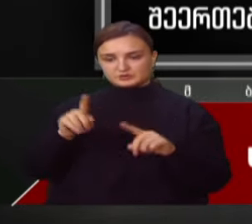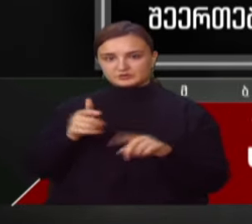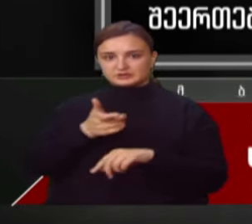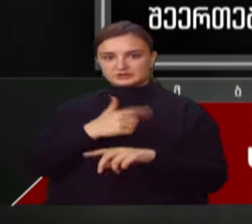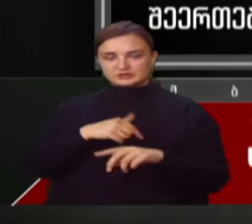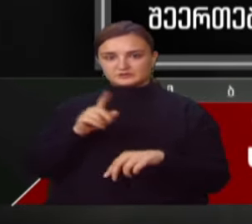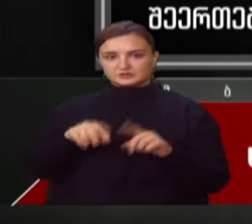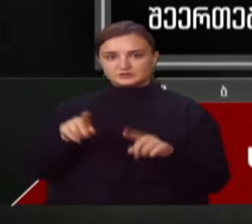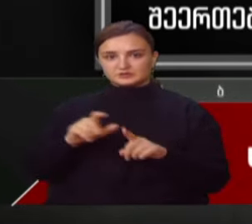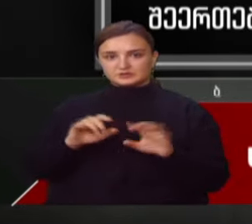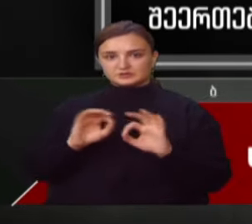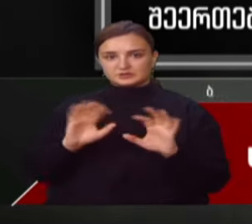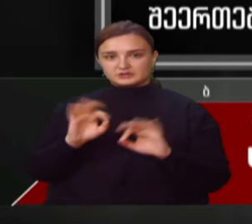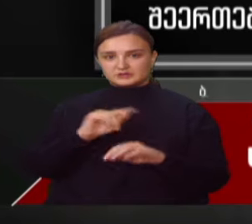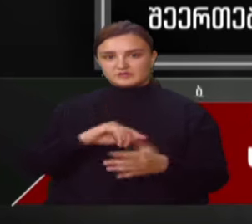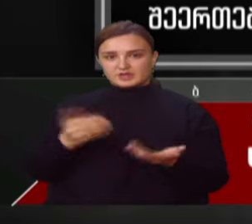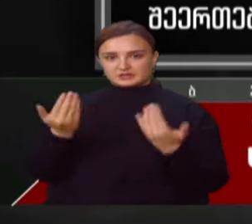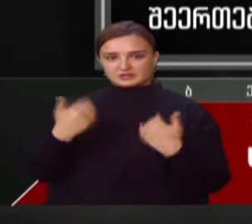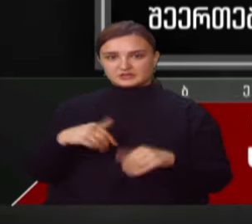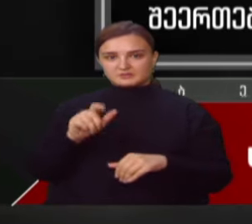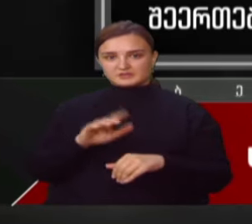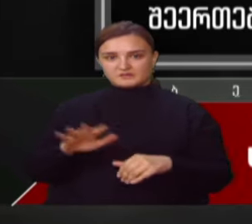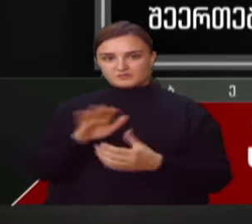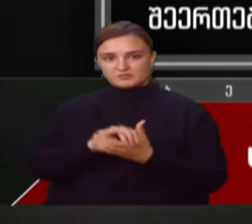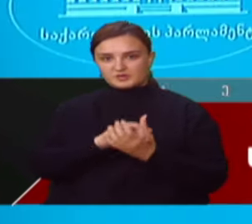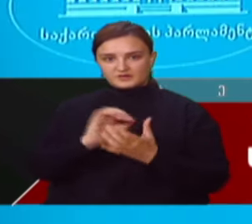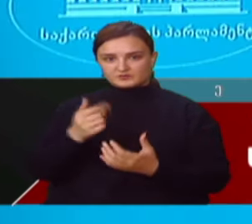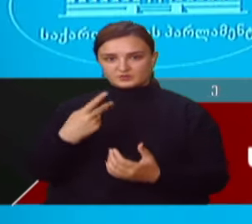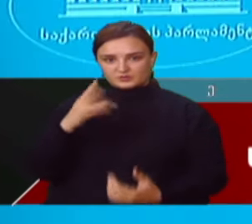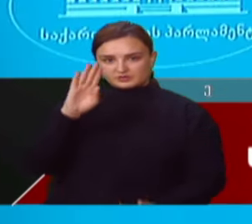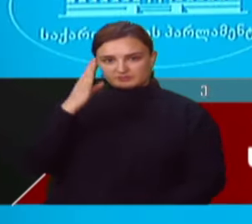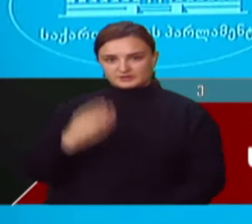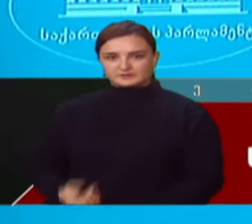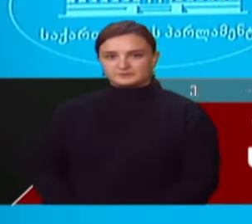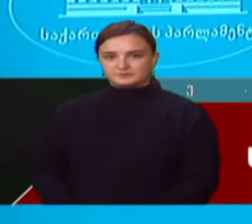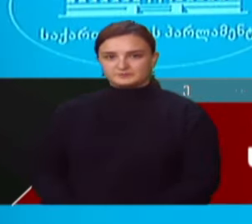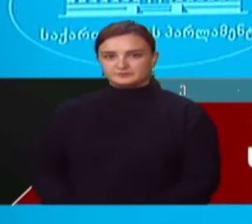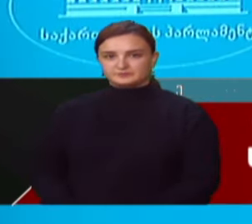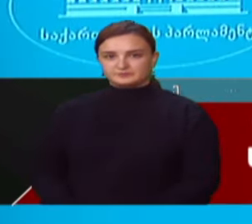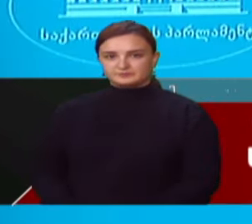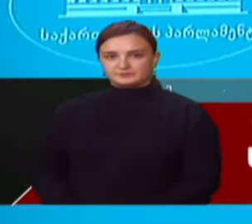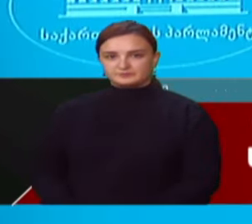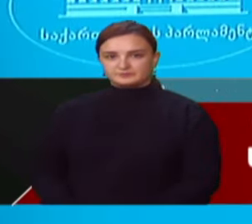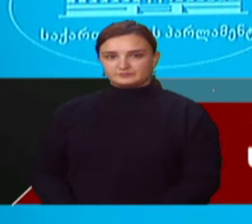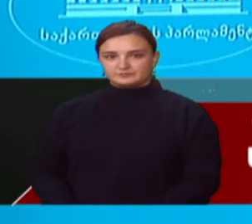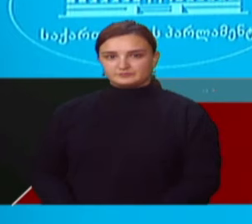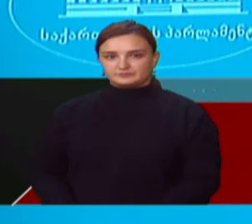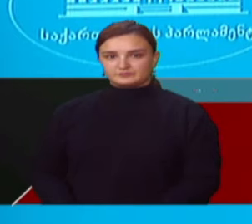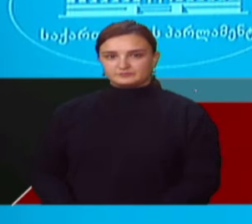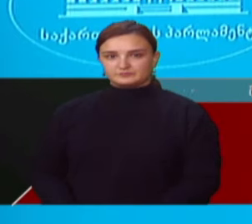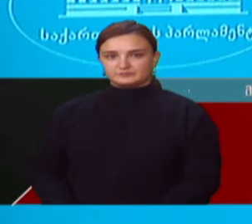გაკეთებულ ზოგიერთ განცხადებაში გვახასიათებს ჩვენ და ევროკავშირს როგორც მტერს. არამს და არამს, ქალბატონოვიჩო, ჩვენ არ